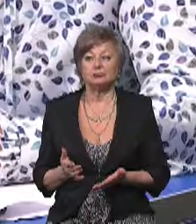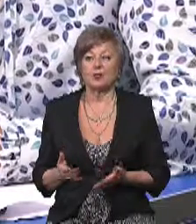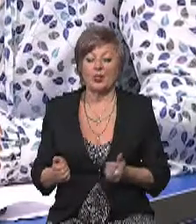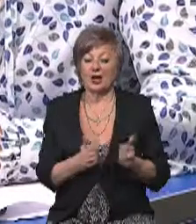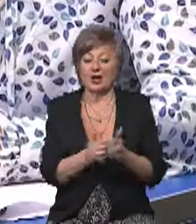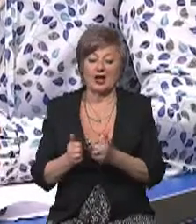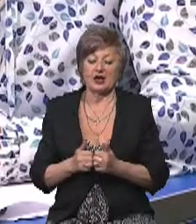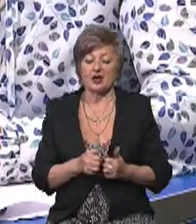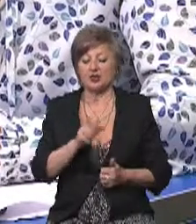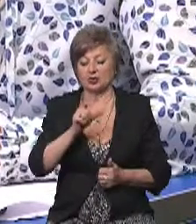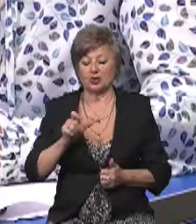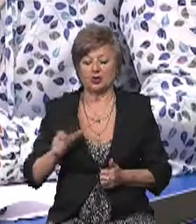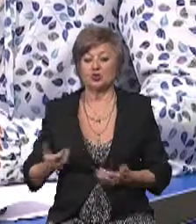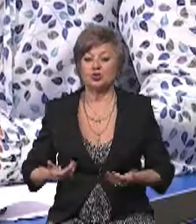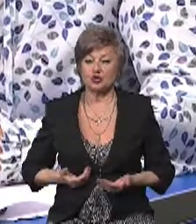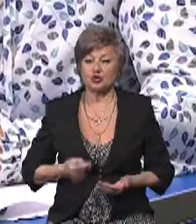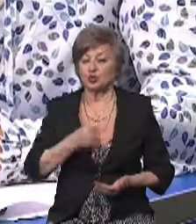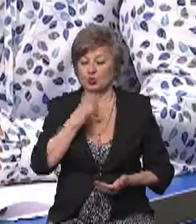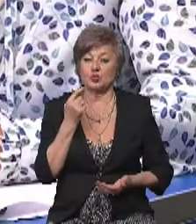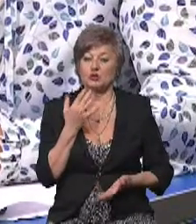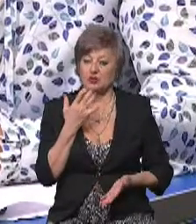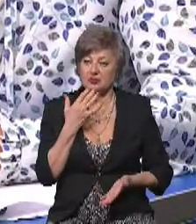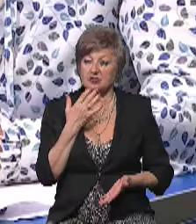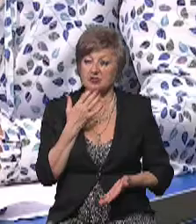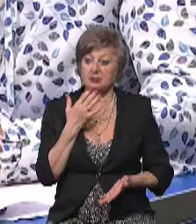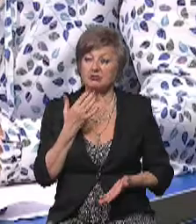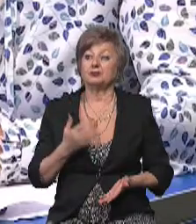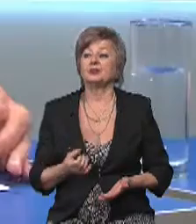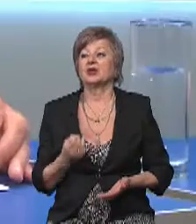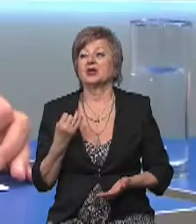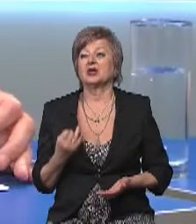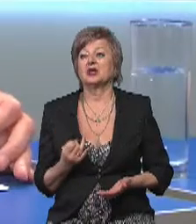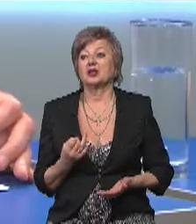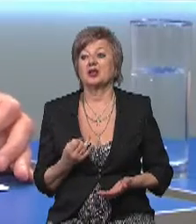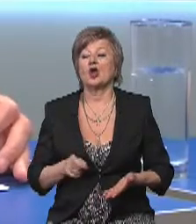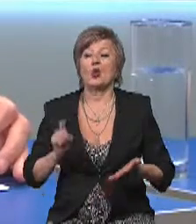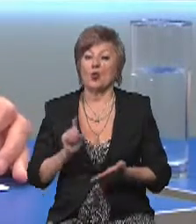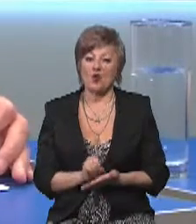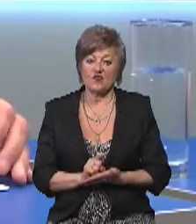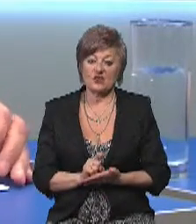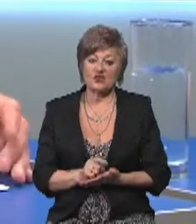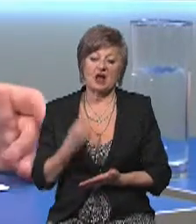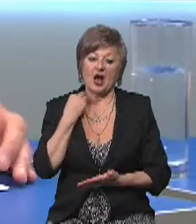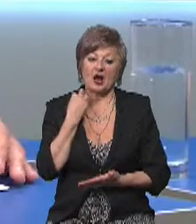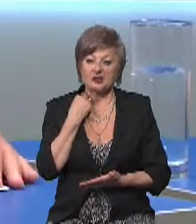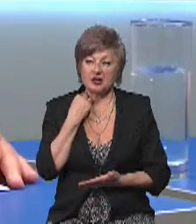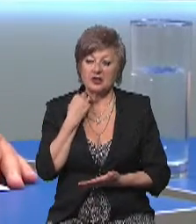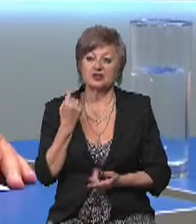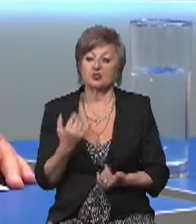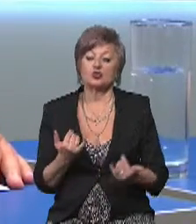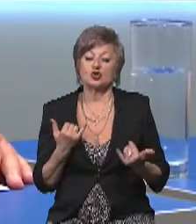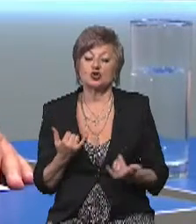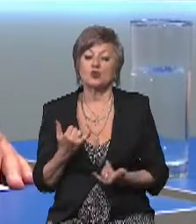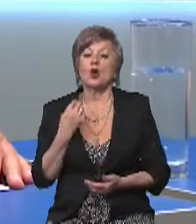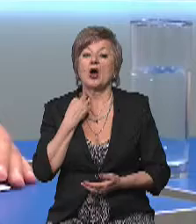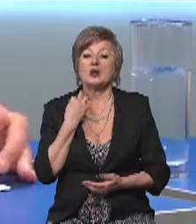тобою живуть люди російськомовні, їх теж треба поважати. І обов'язково англійську мову, тому що сьогодні це